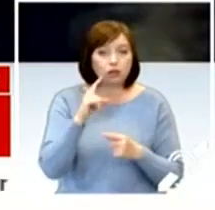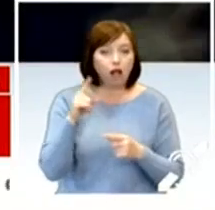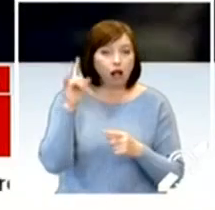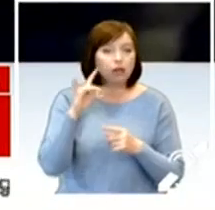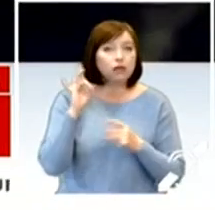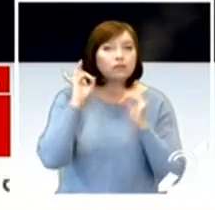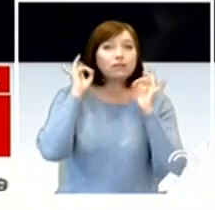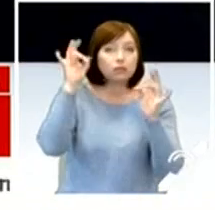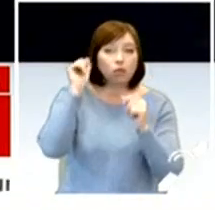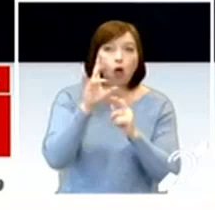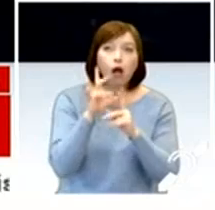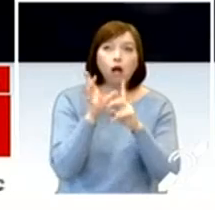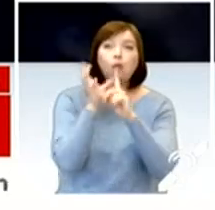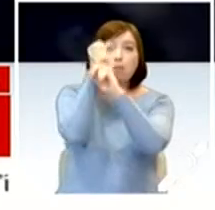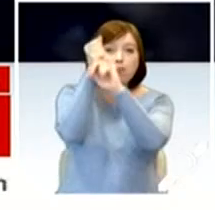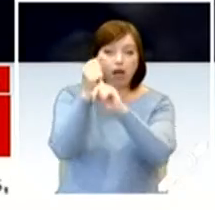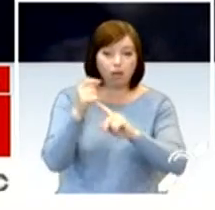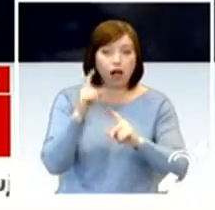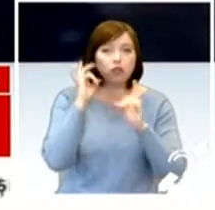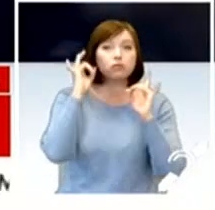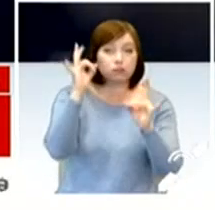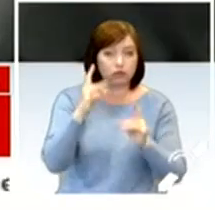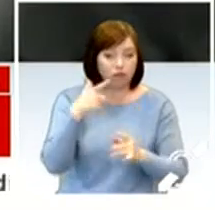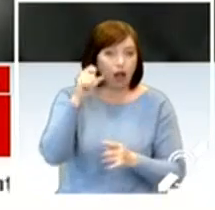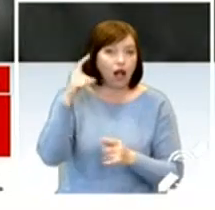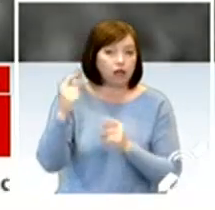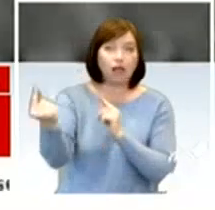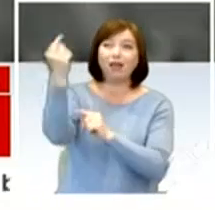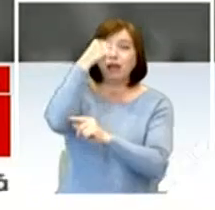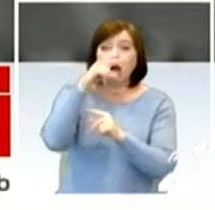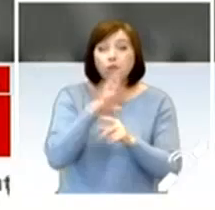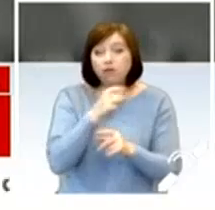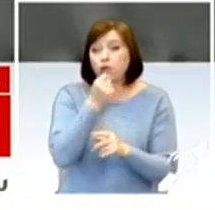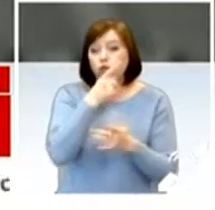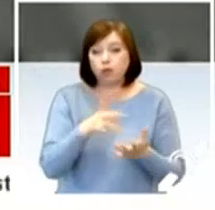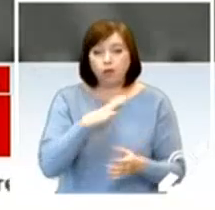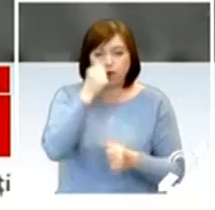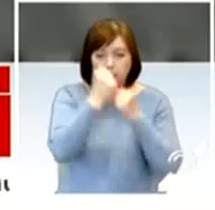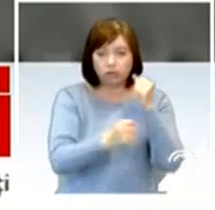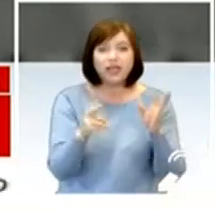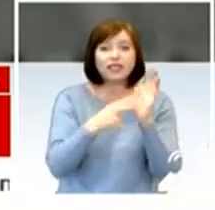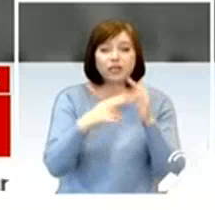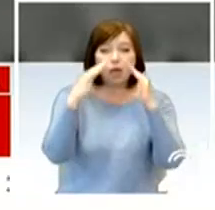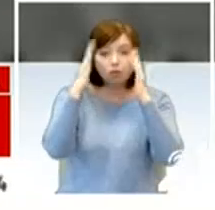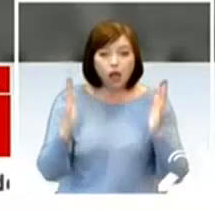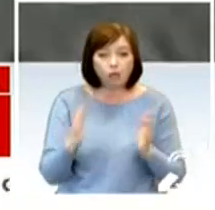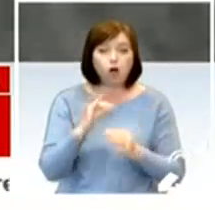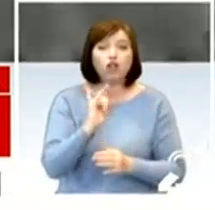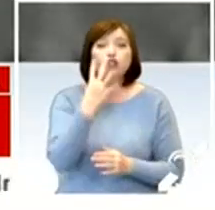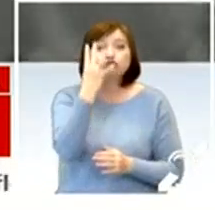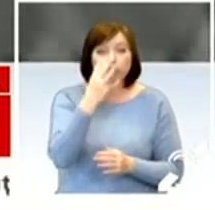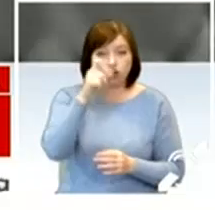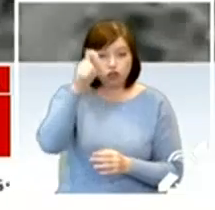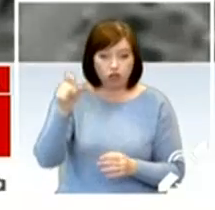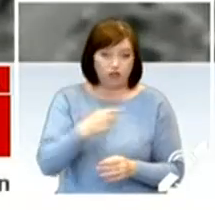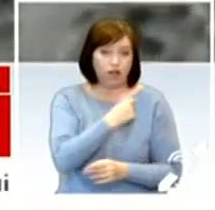poate intercepta o salvă susținută din Gaza. Au fost lovite 7 case și 4 izraelieni au